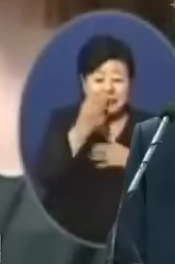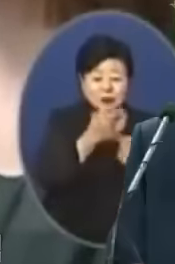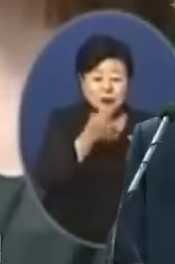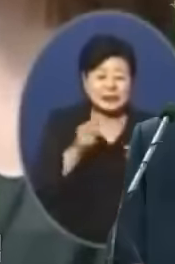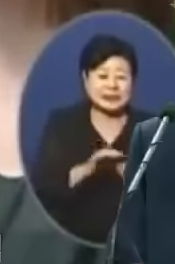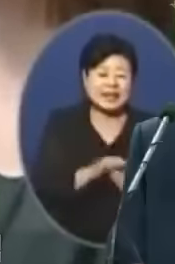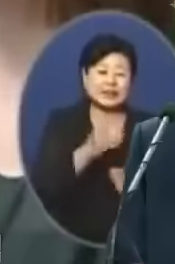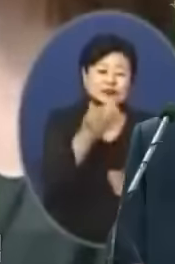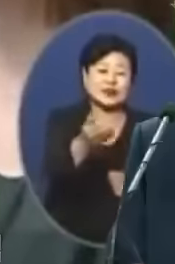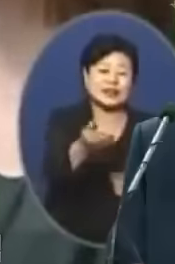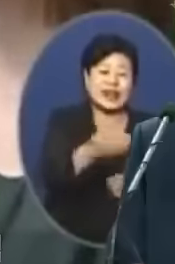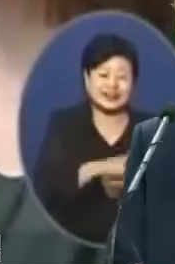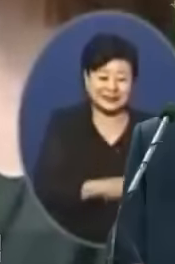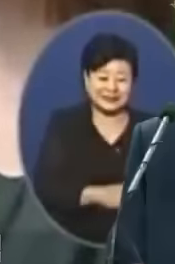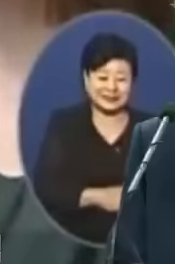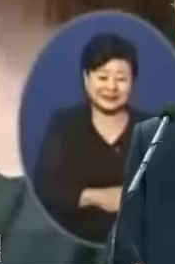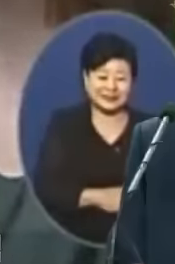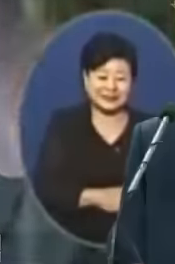사랑하신다.